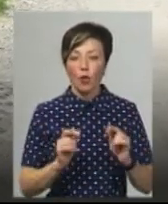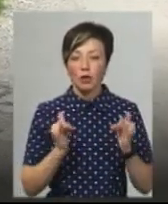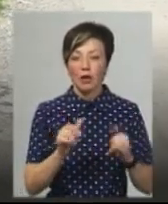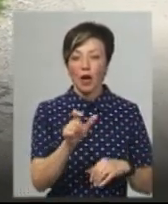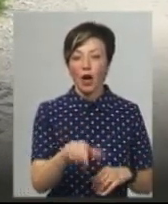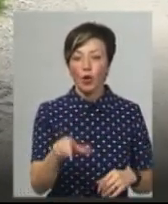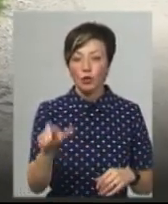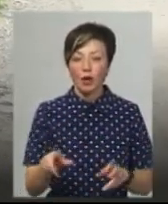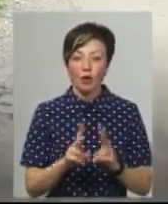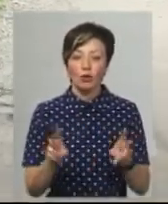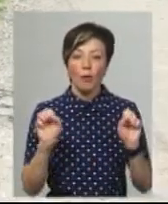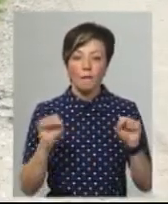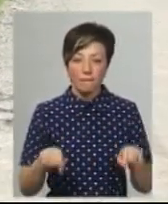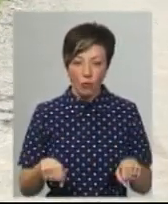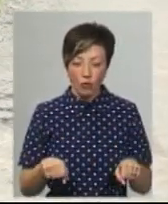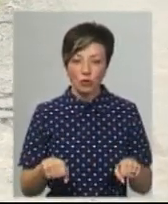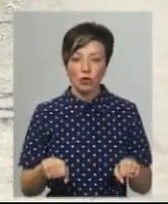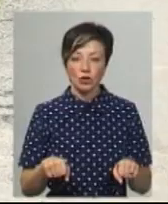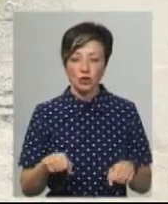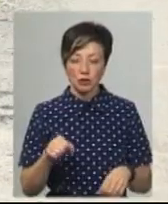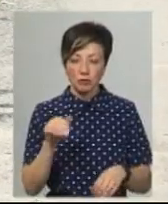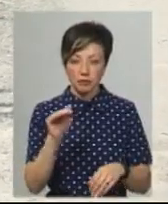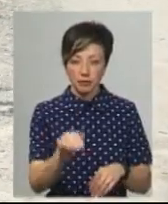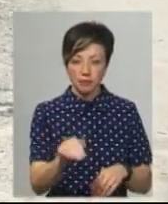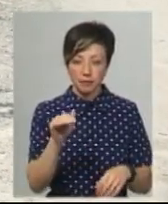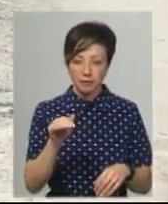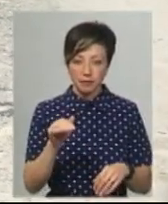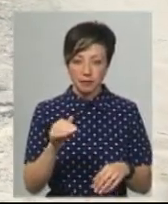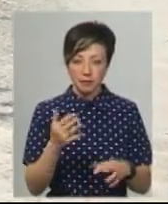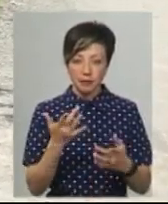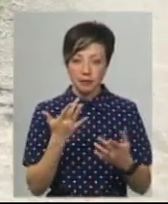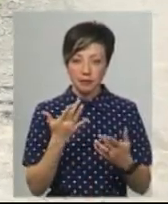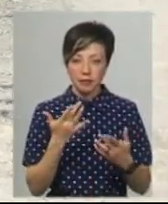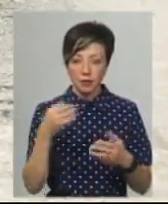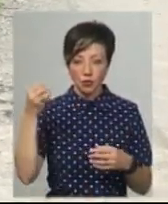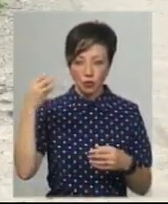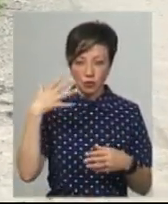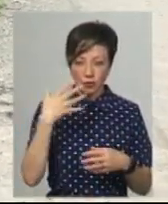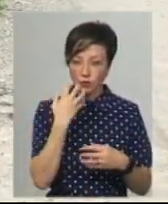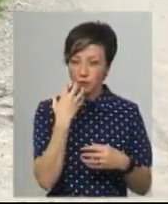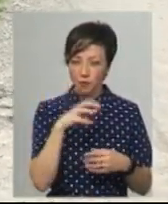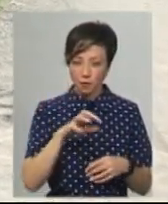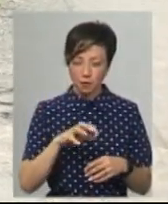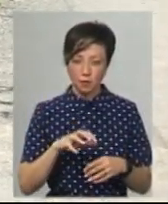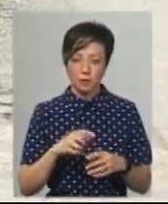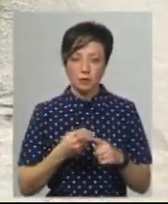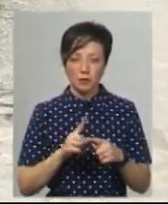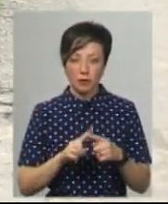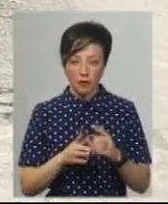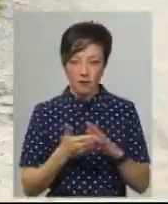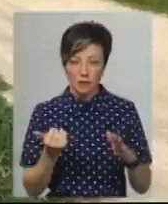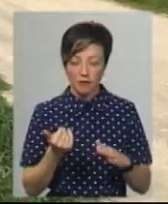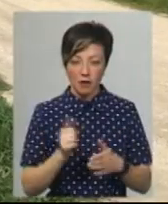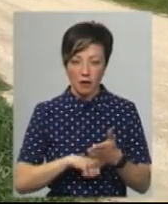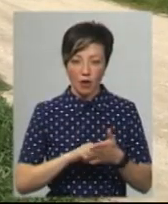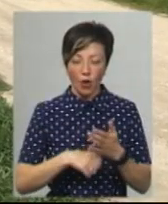хто може до неї дотронутися, а потім бути під сонцем відкритим, то вона визиває